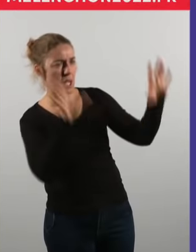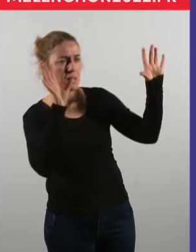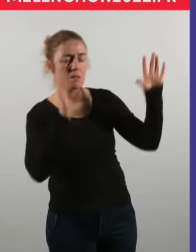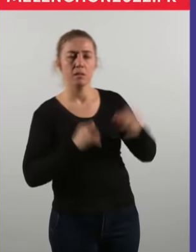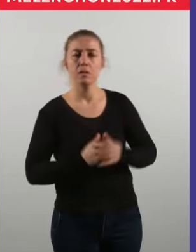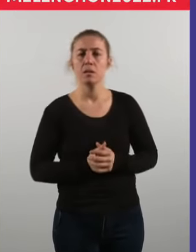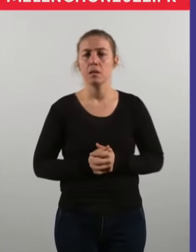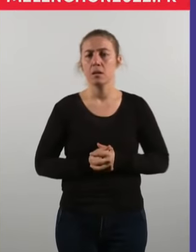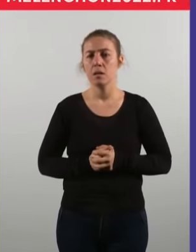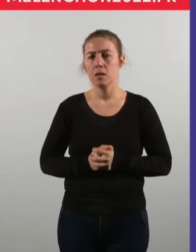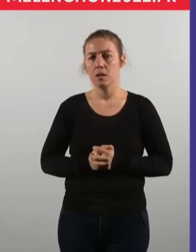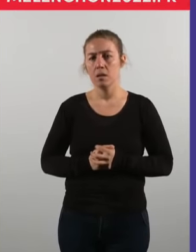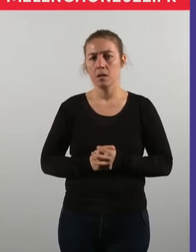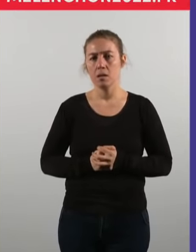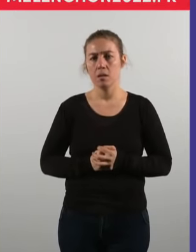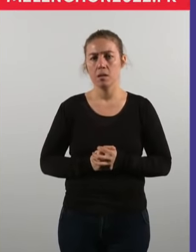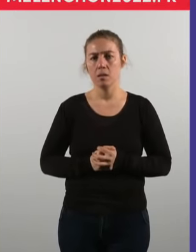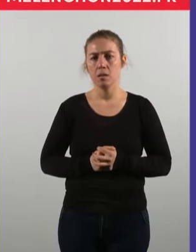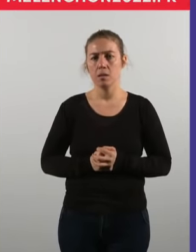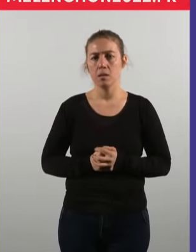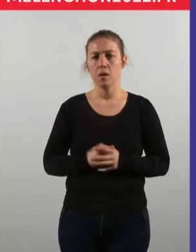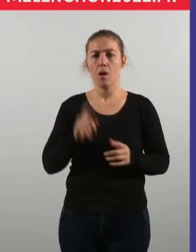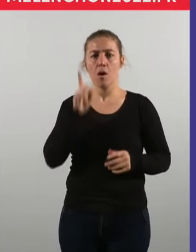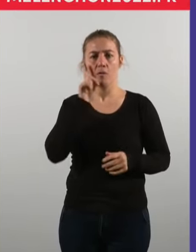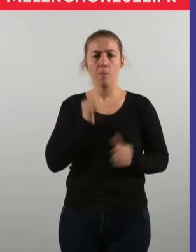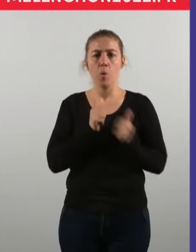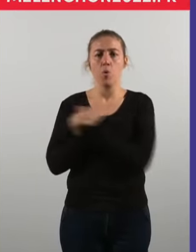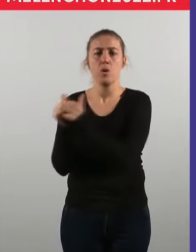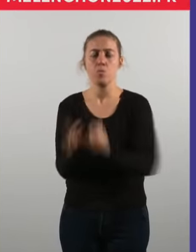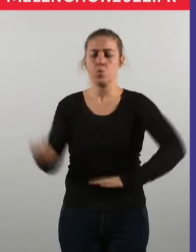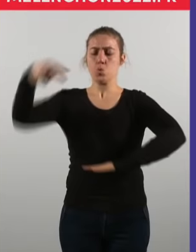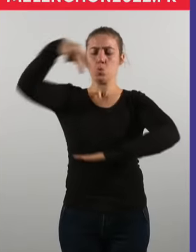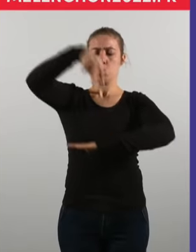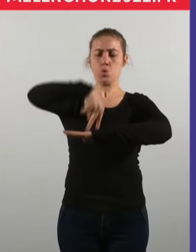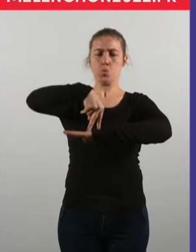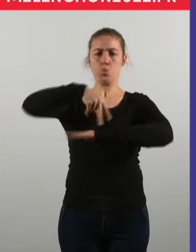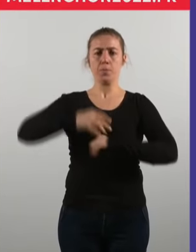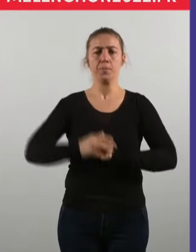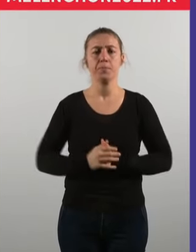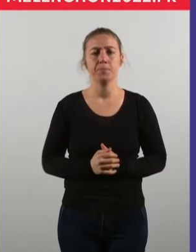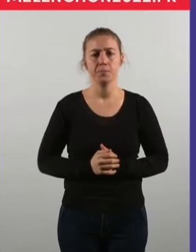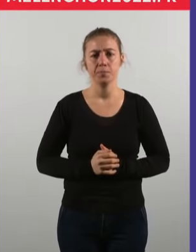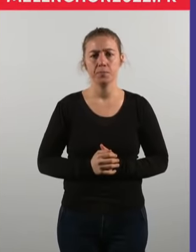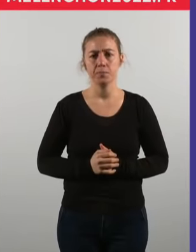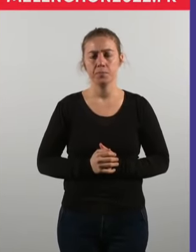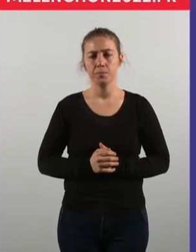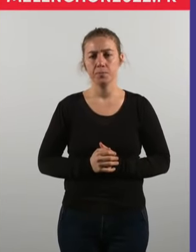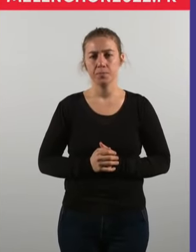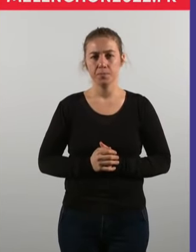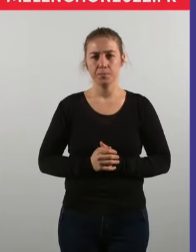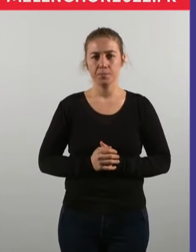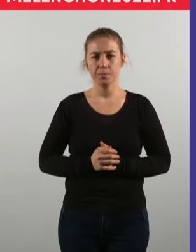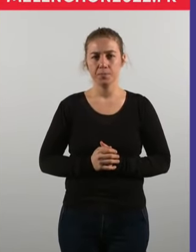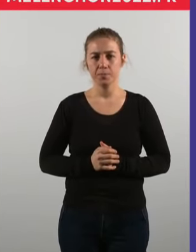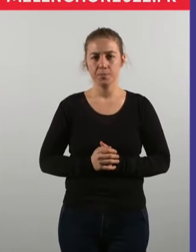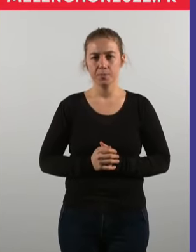Nous toutes, on doit être toutes ensemble, les femmes, debout. Ensemble, on nous opprime les